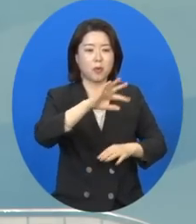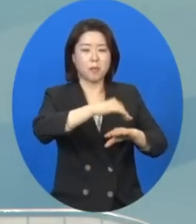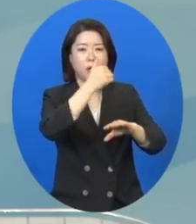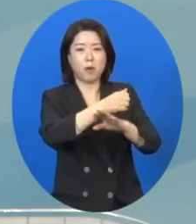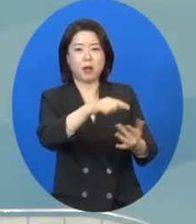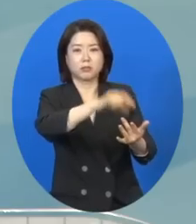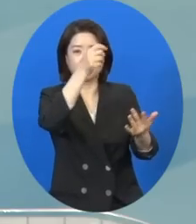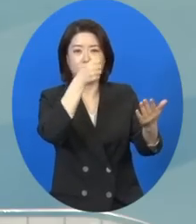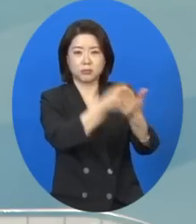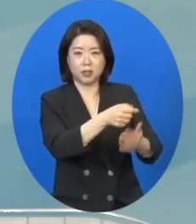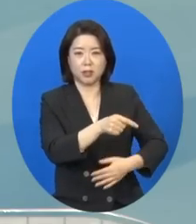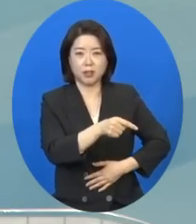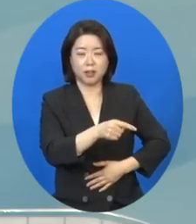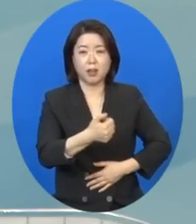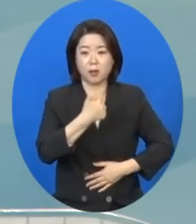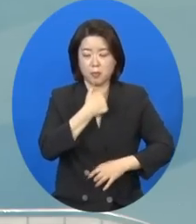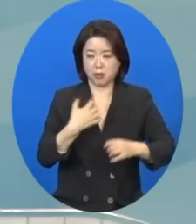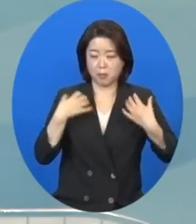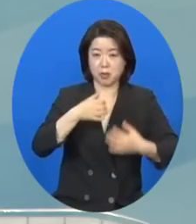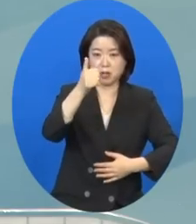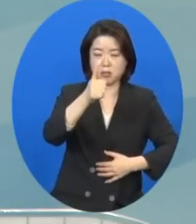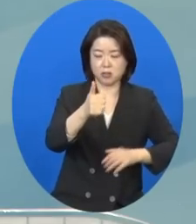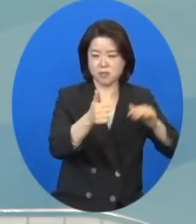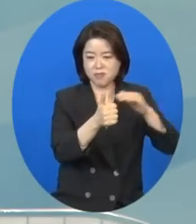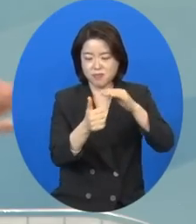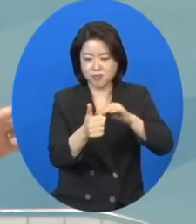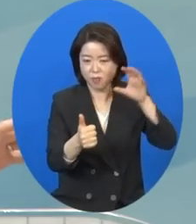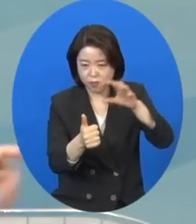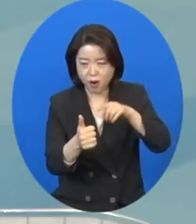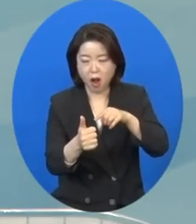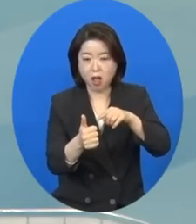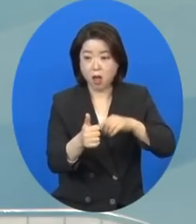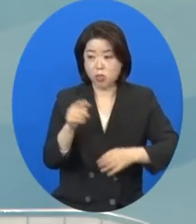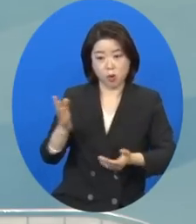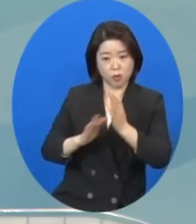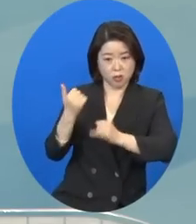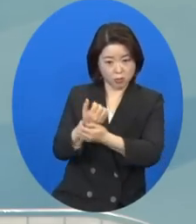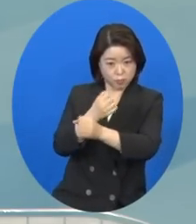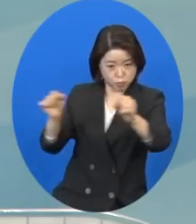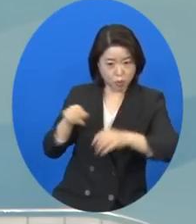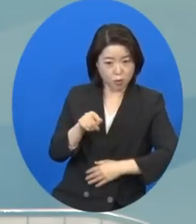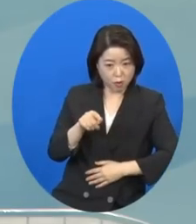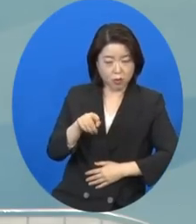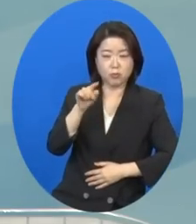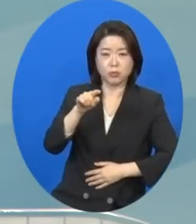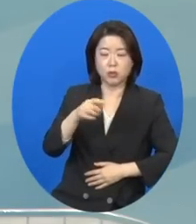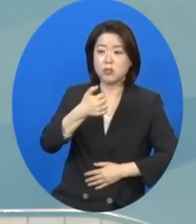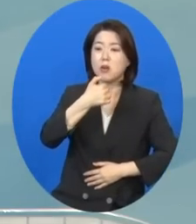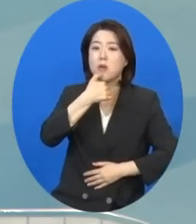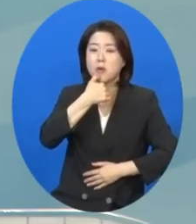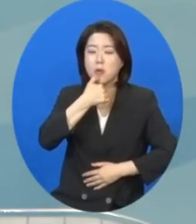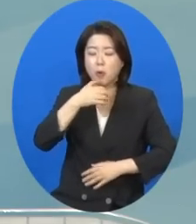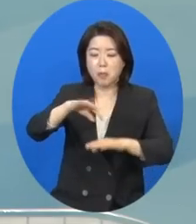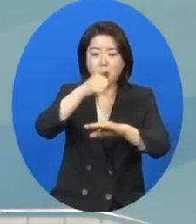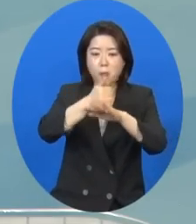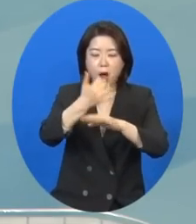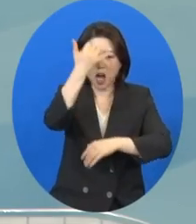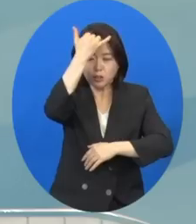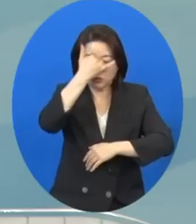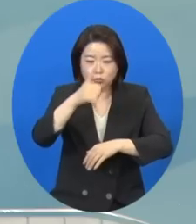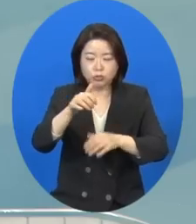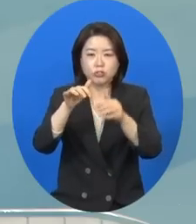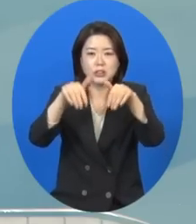그리고 빌라도에게 협박을 하죠 만일 당신이 예수를 풀어주게 되면 당신은 로마의 충신이 아니라는